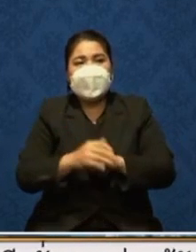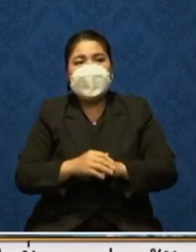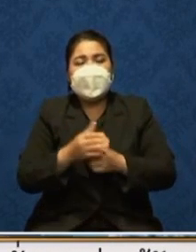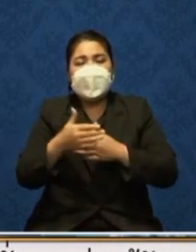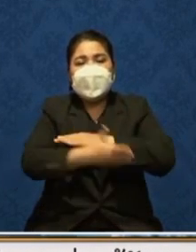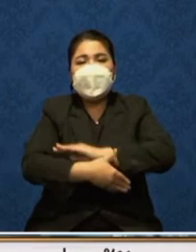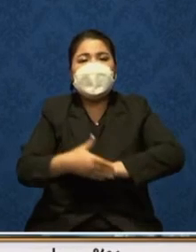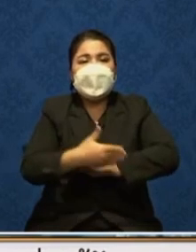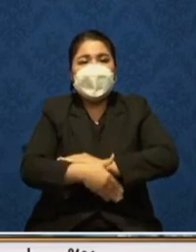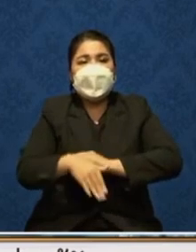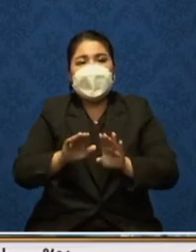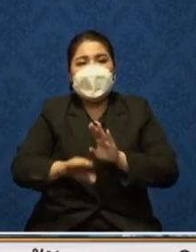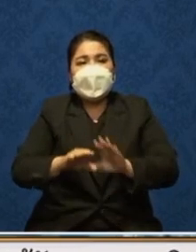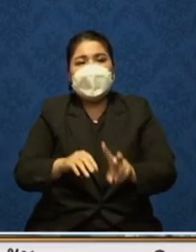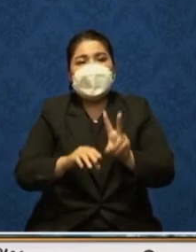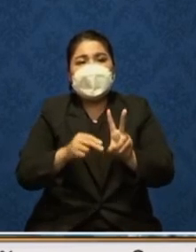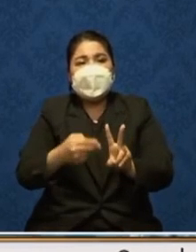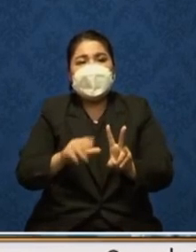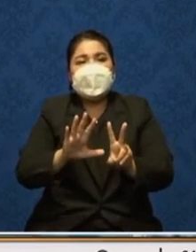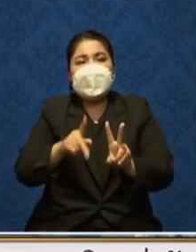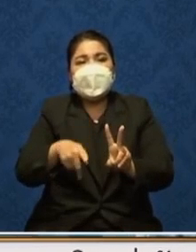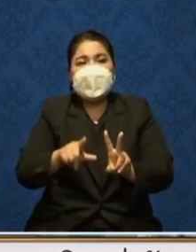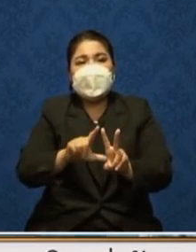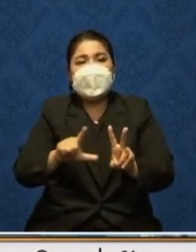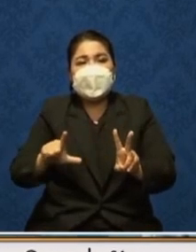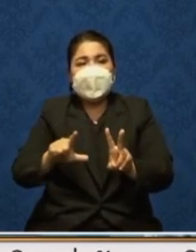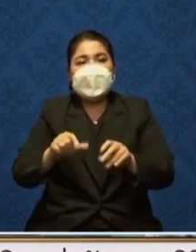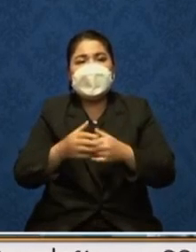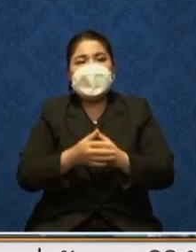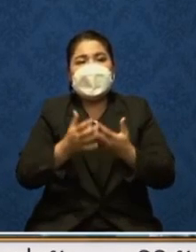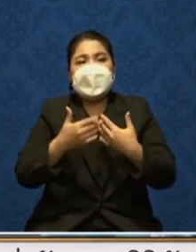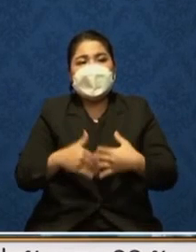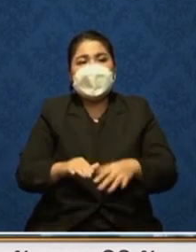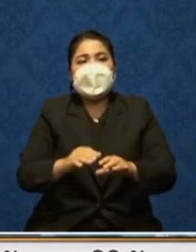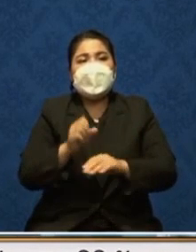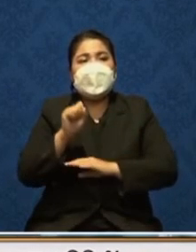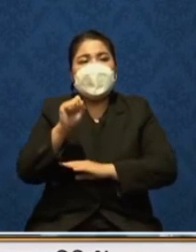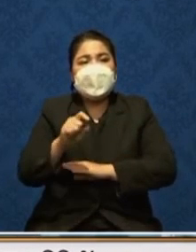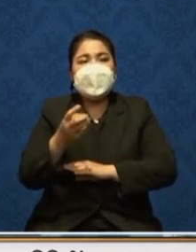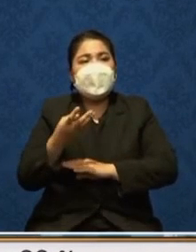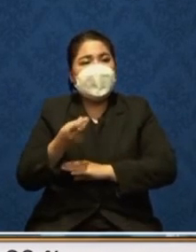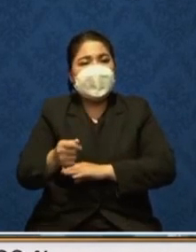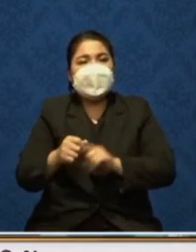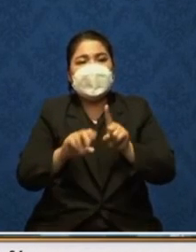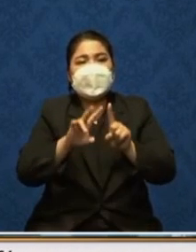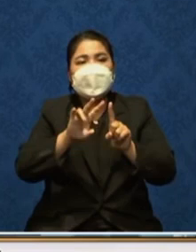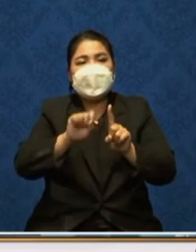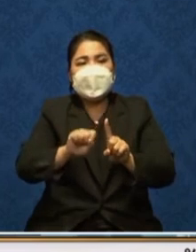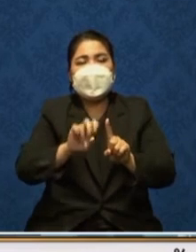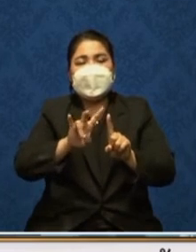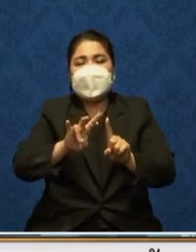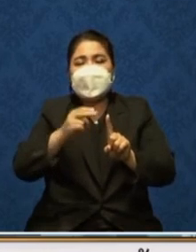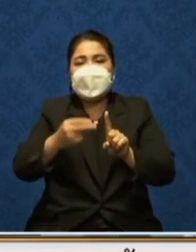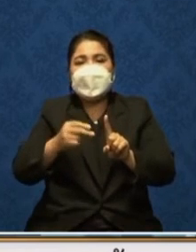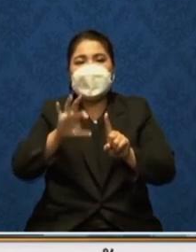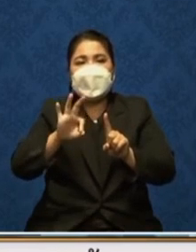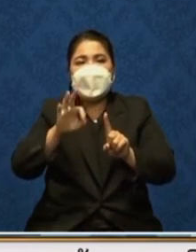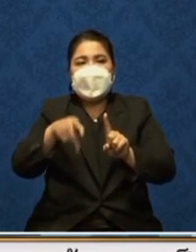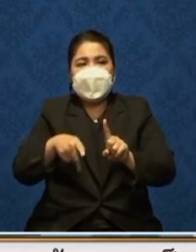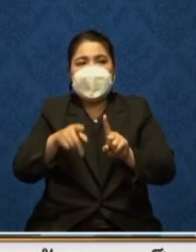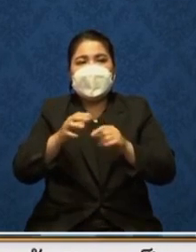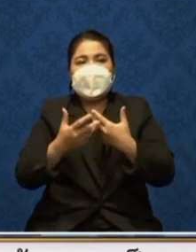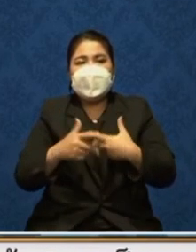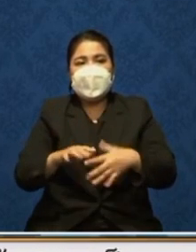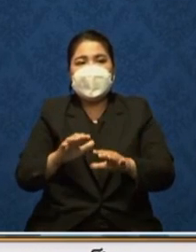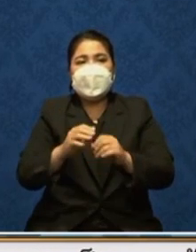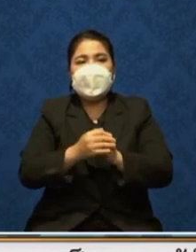ทางคู่ 25,000 ล้าน รถไคเร็วสูง 179,000 ล้านMotorway อี 85,000 ล้าน นี่เฉพาะท่